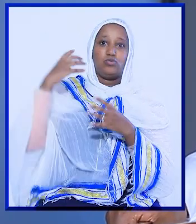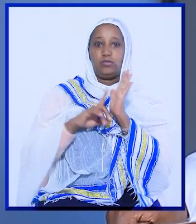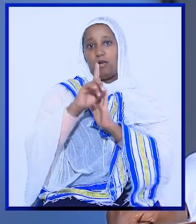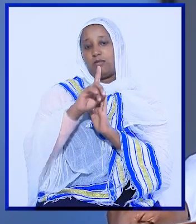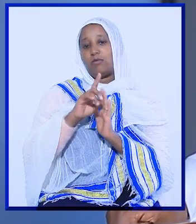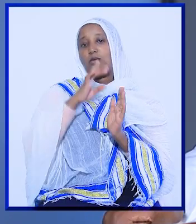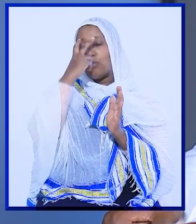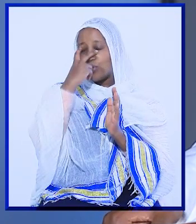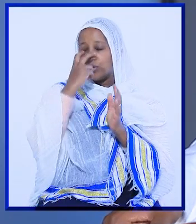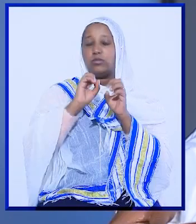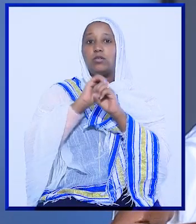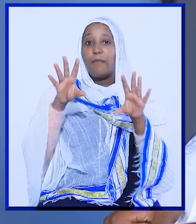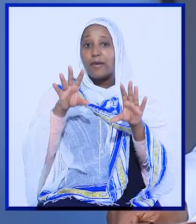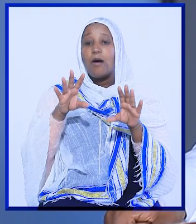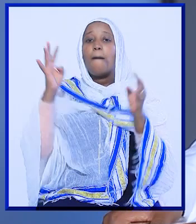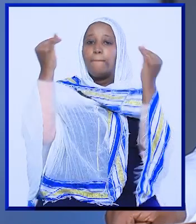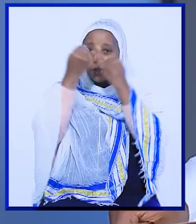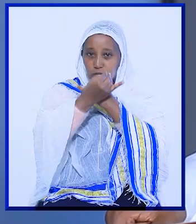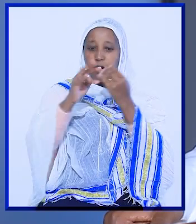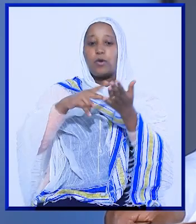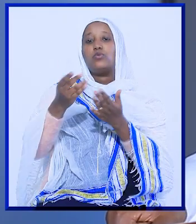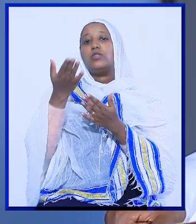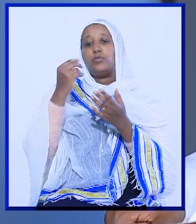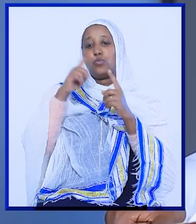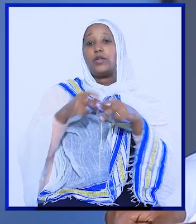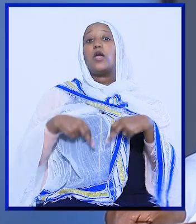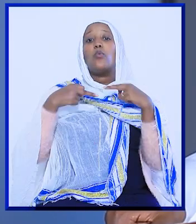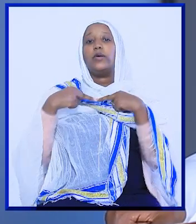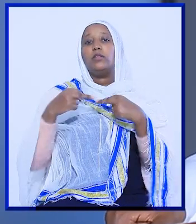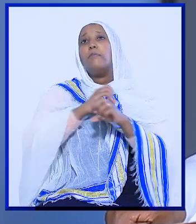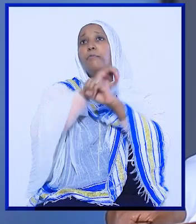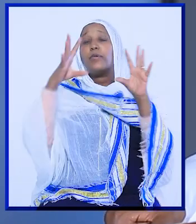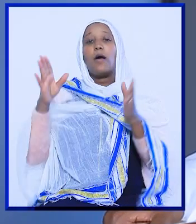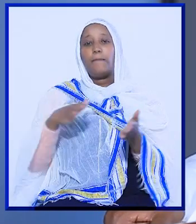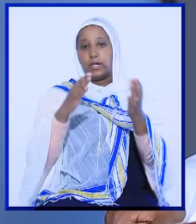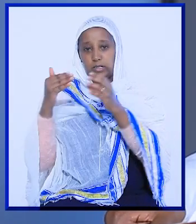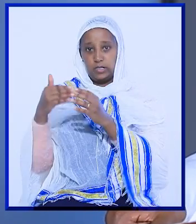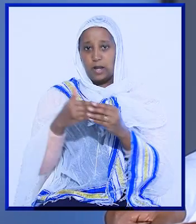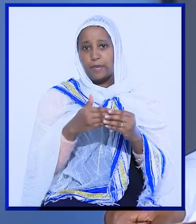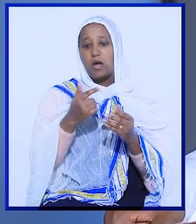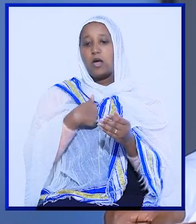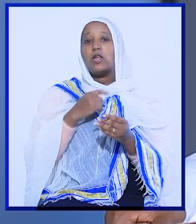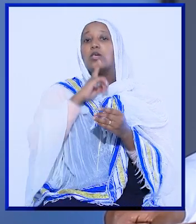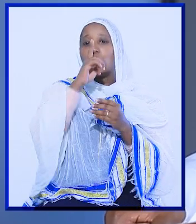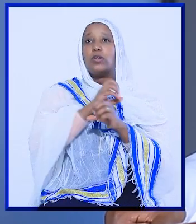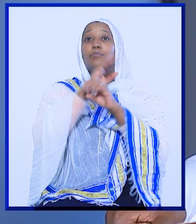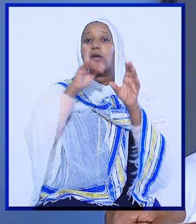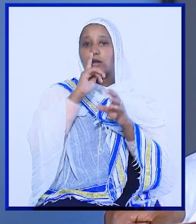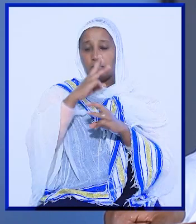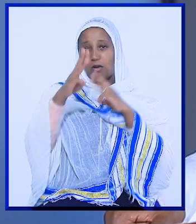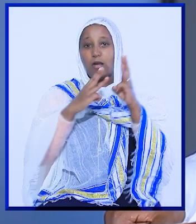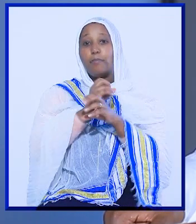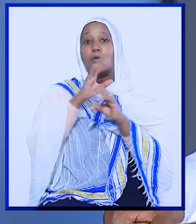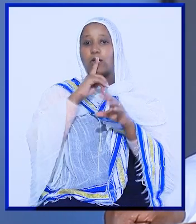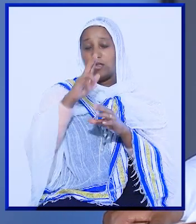ጎባጦችን ስላቀና ዕውሮችን ስላበራ በጨለማ መንገድ ይጓዙ የነበሩትን ሰዎች ወደ ህይወት መንገድ ወደ ብርሃን መንገድ ስለመራቸው እኔ የእውነት ብርሃን